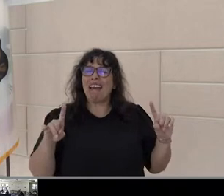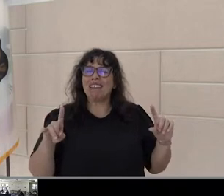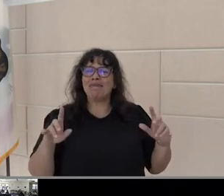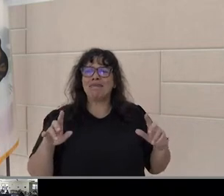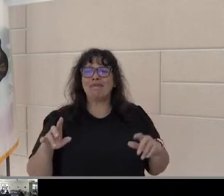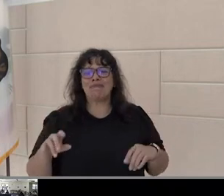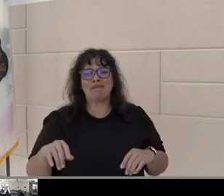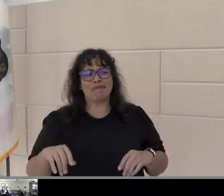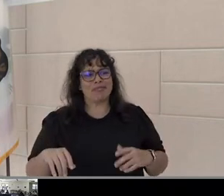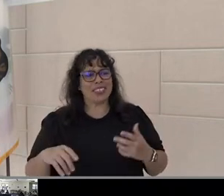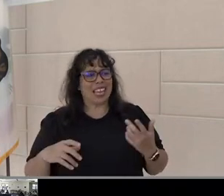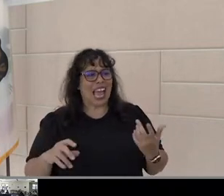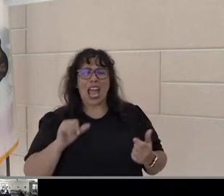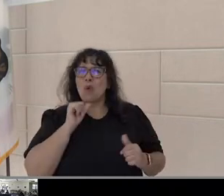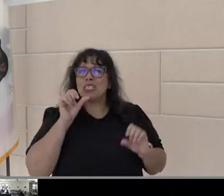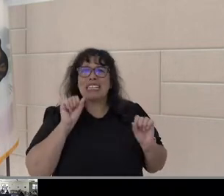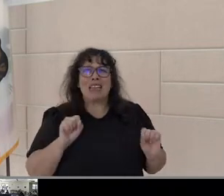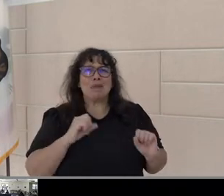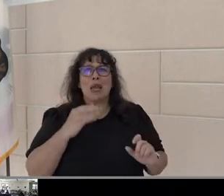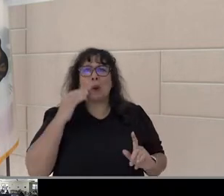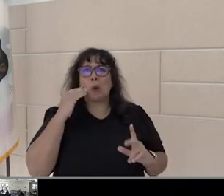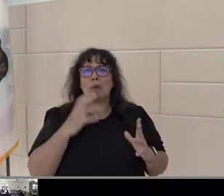ខ្ញុំសូមបានអរផ្ទះប្រមាណទេ